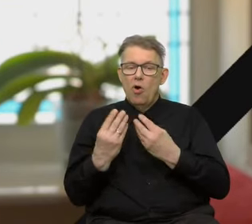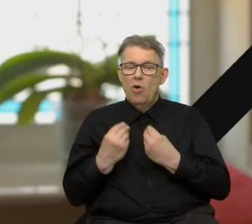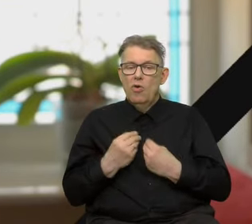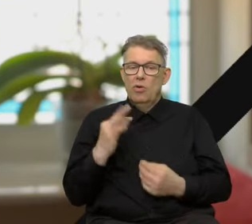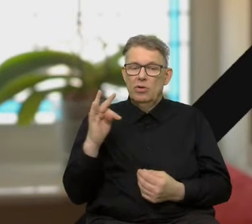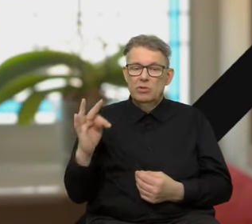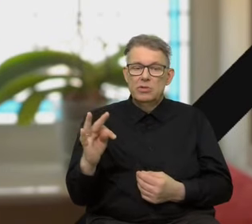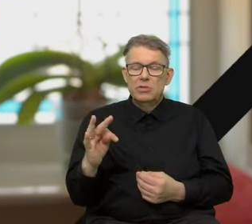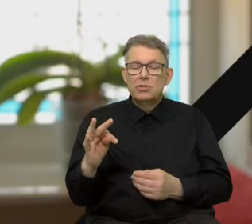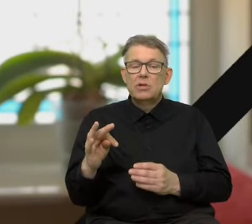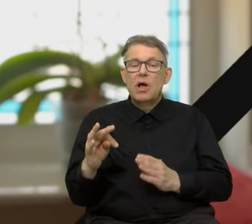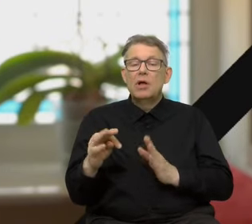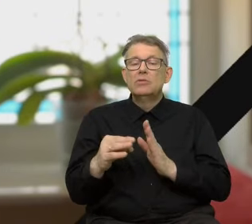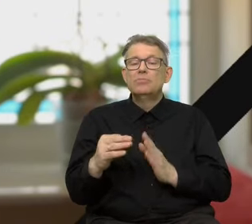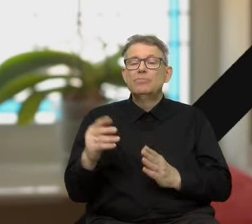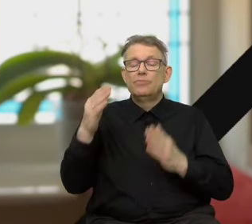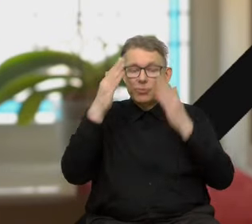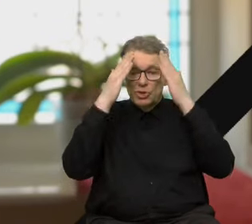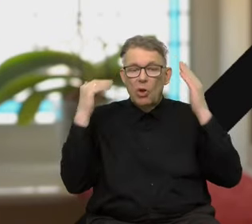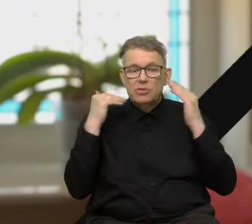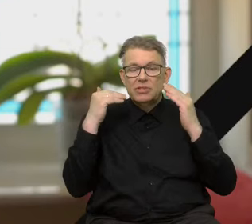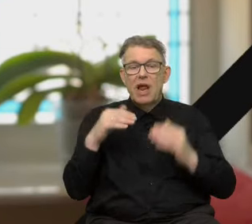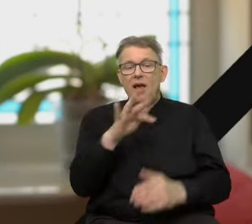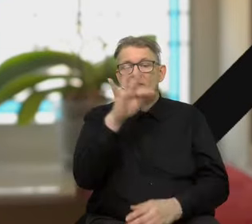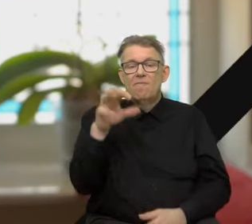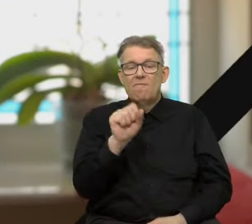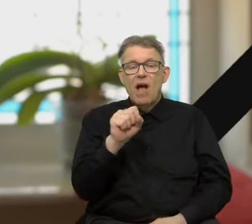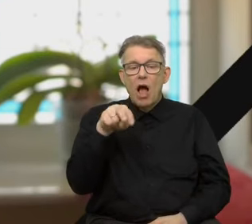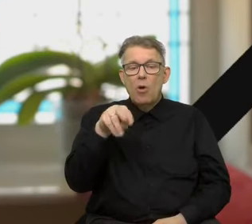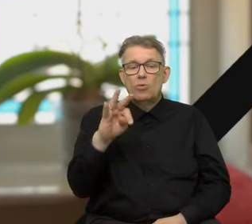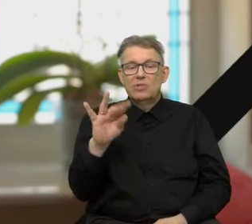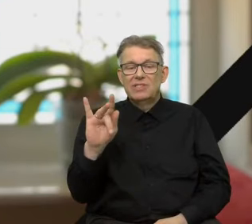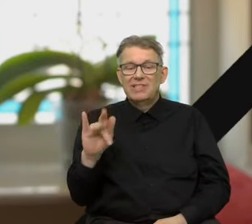od świętej siostry Faustyny. Przejął ją,